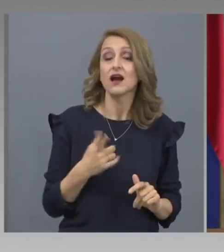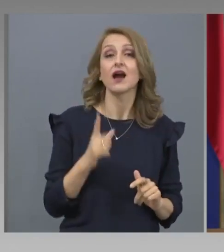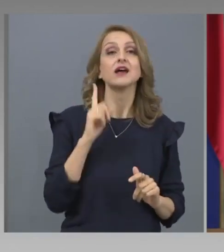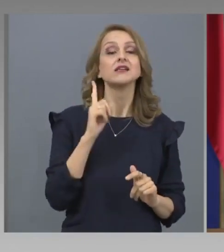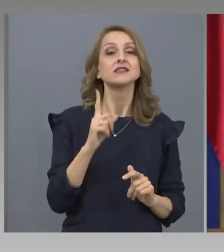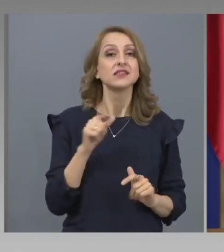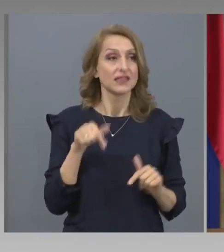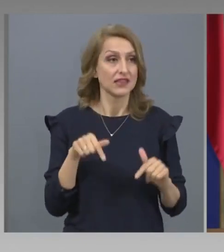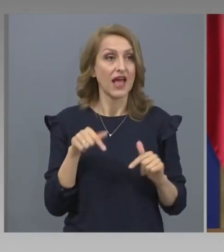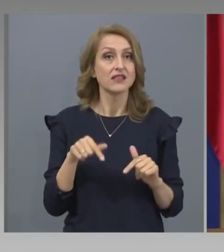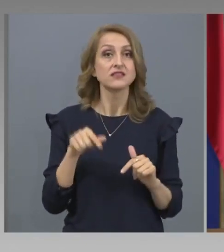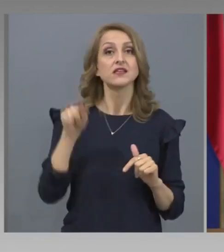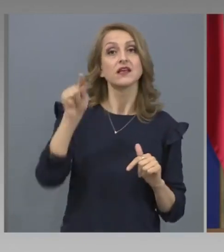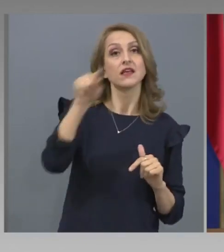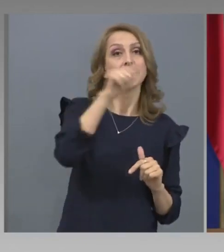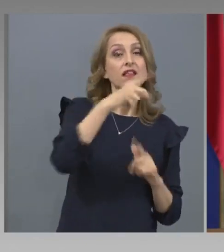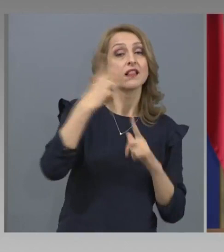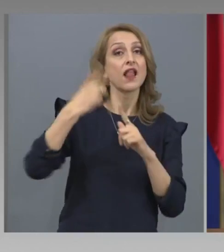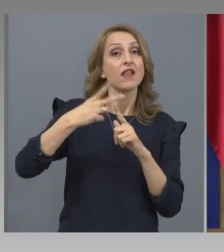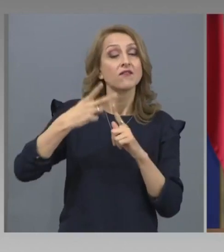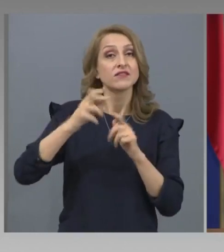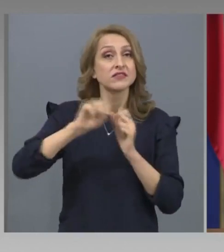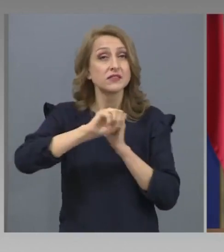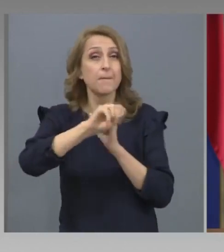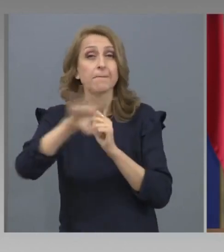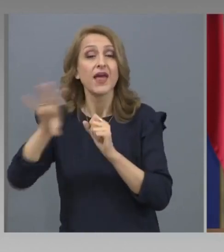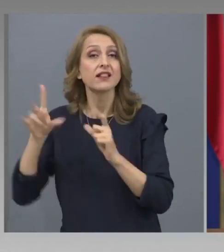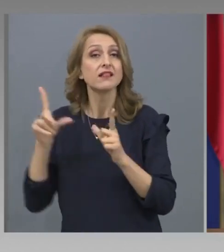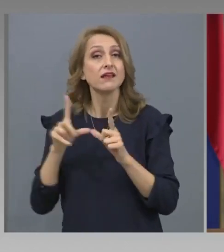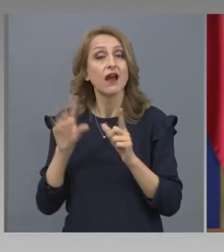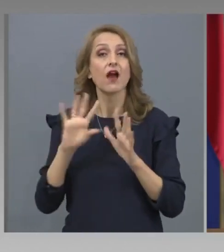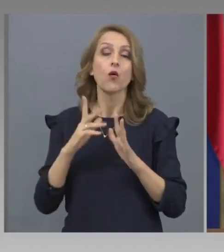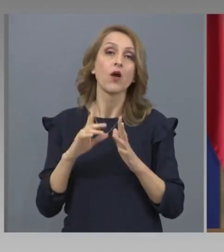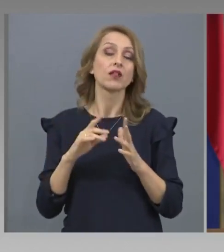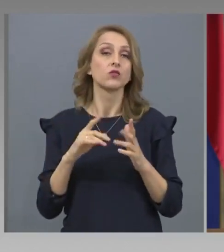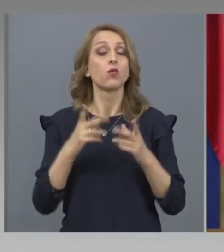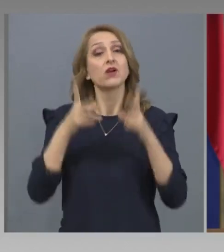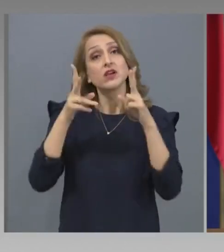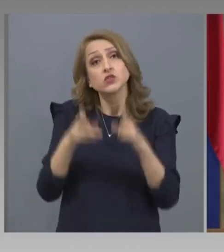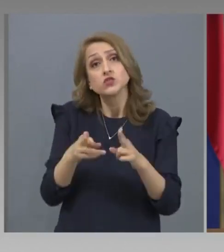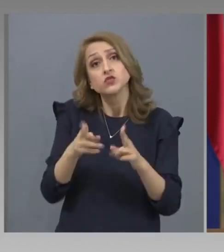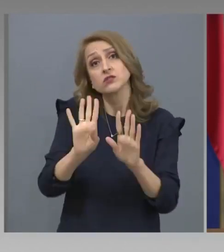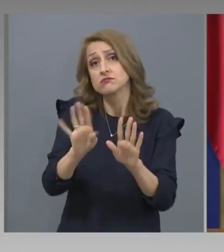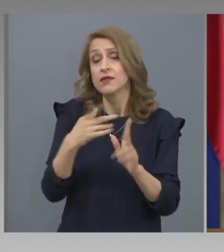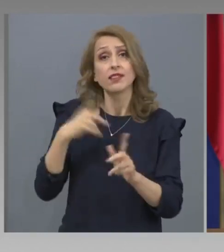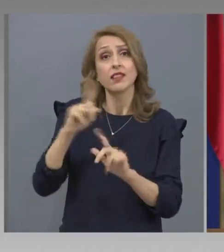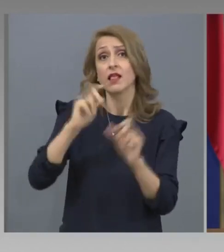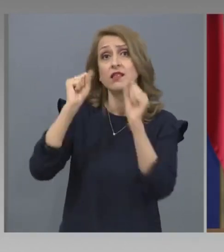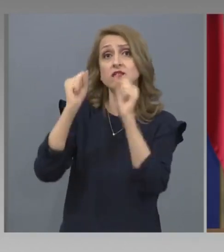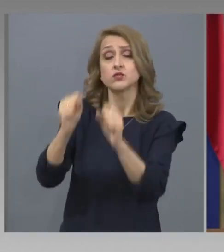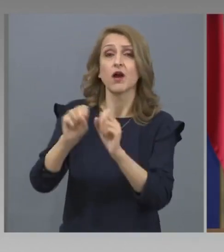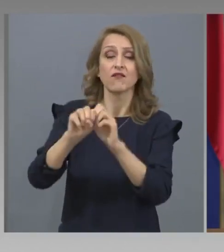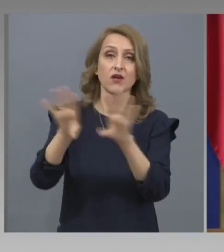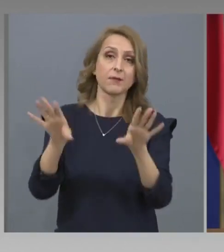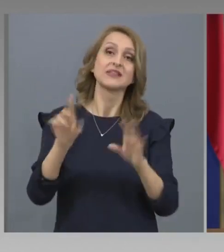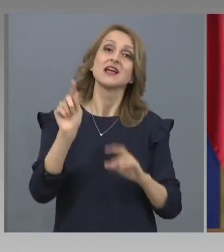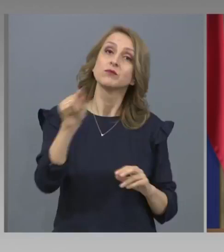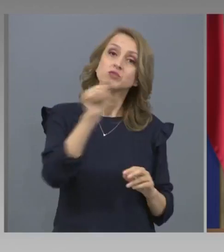само повтарям тази медия, която на своя отговорност си губи от времето, само за тях